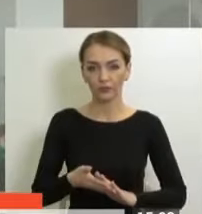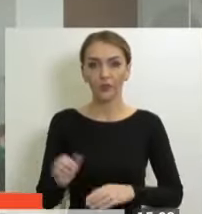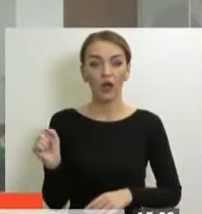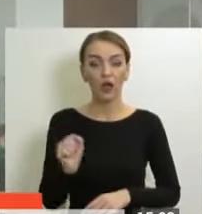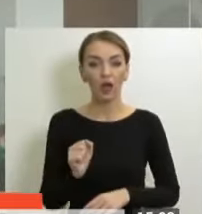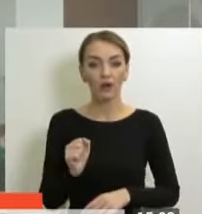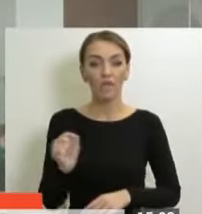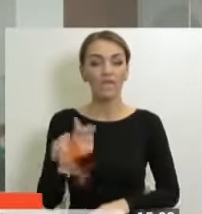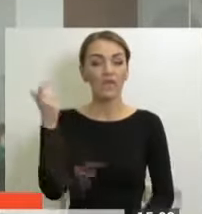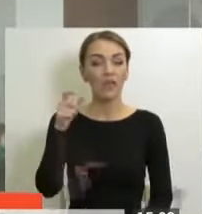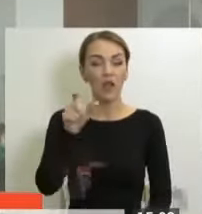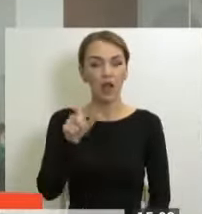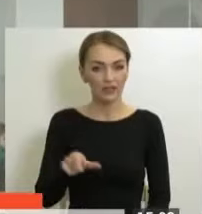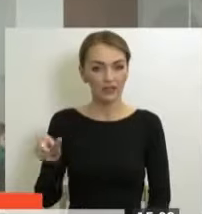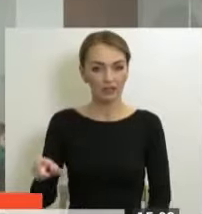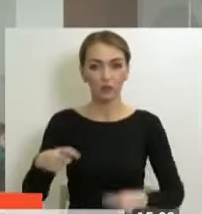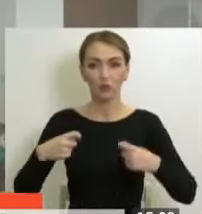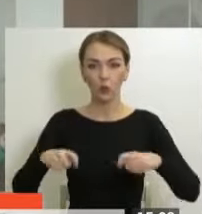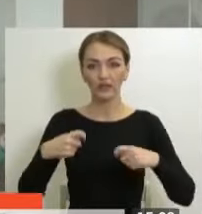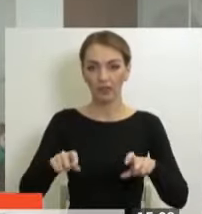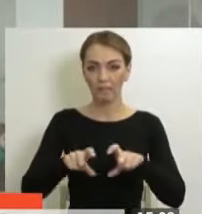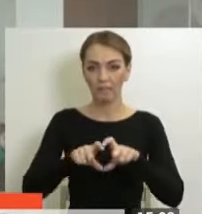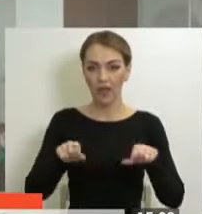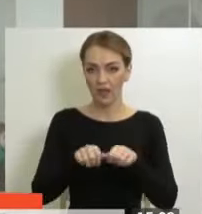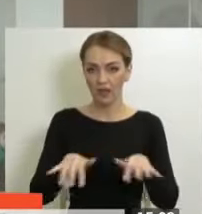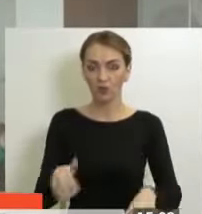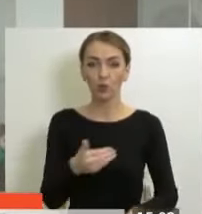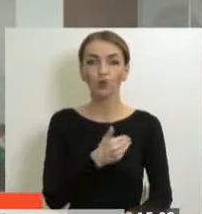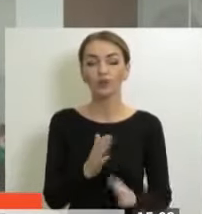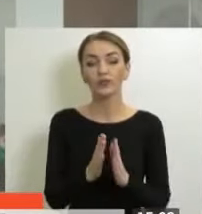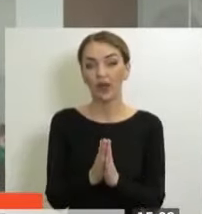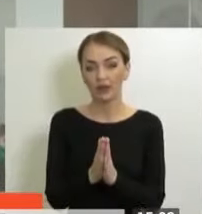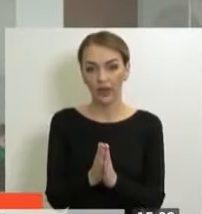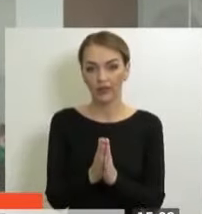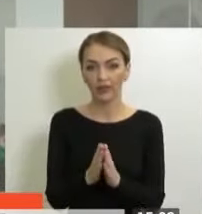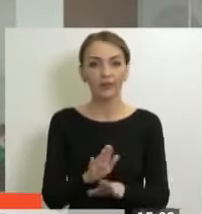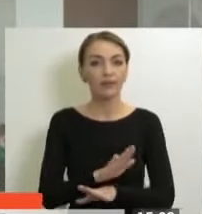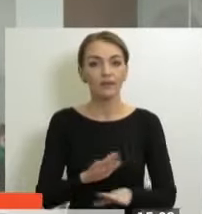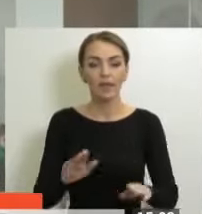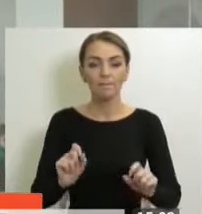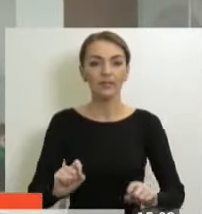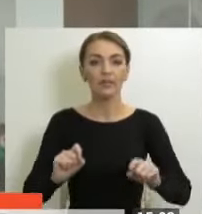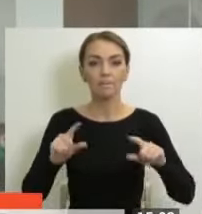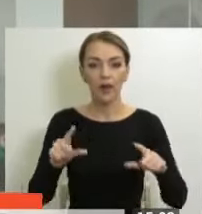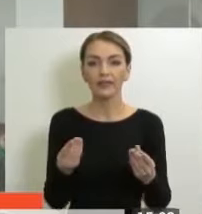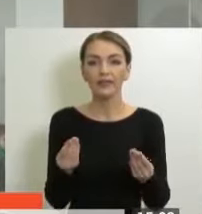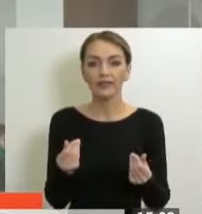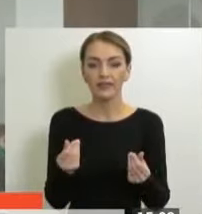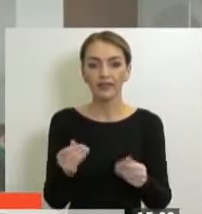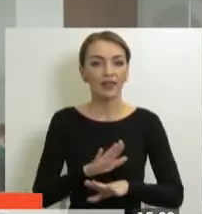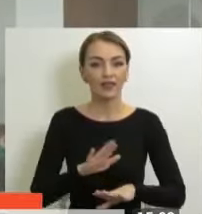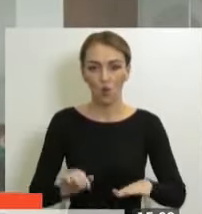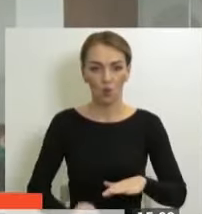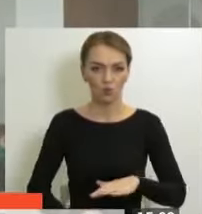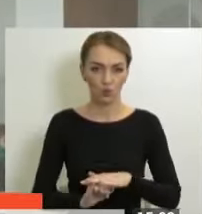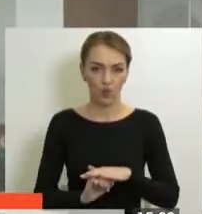А власників торговельних мереж хочу закликати, не піднімайте ціни